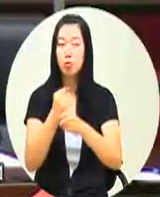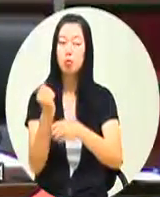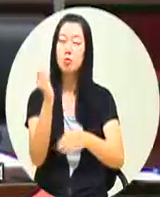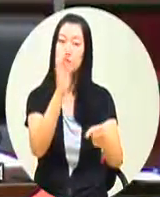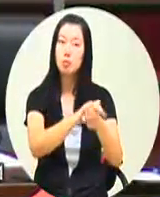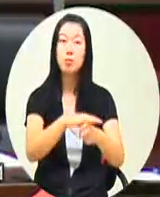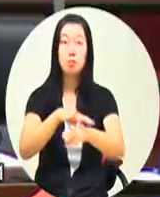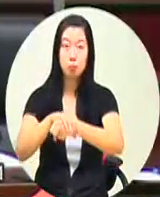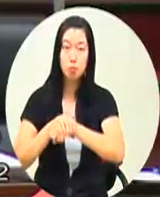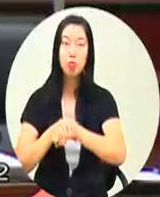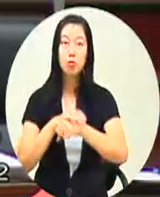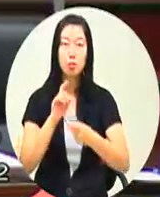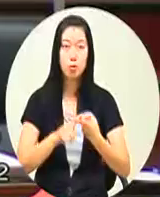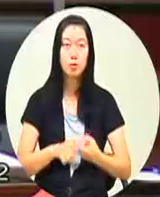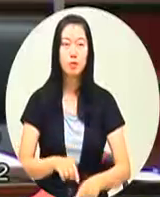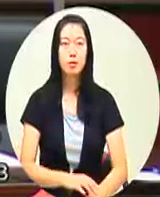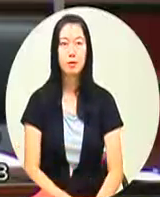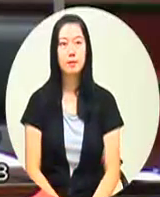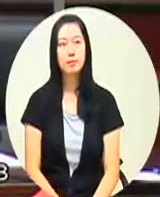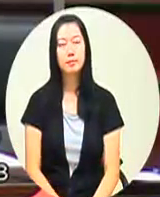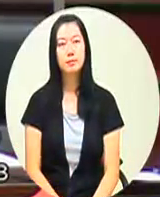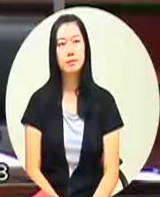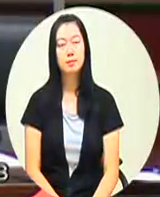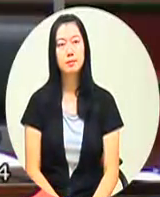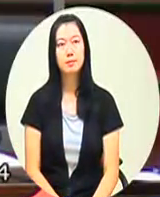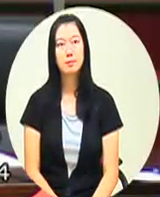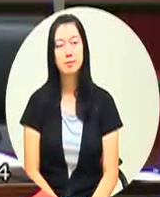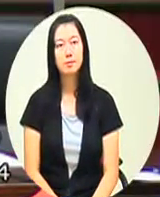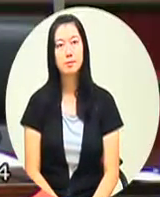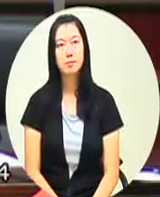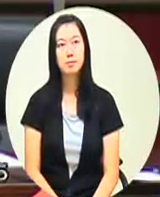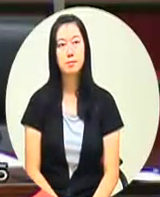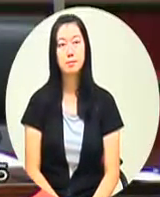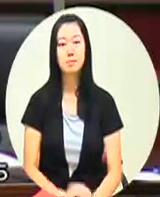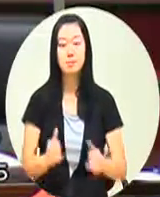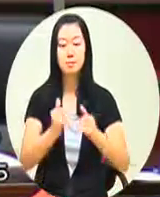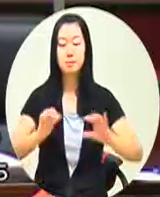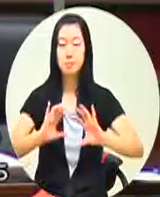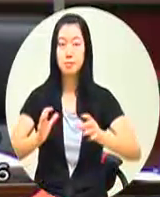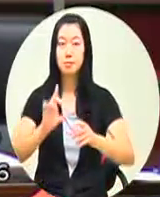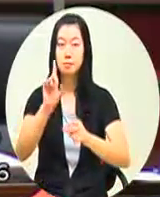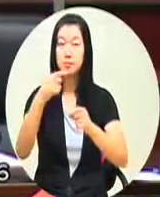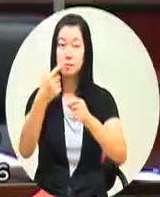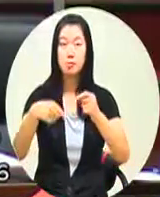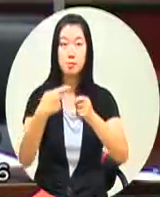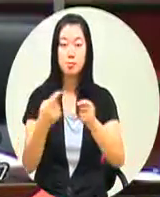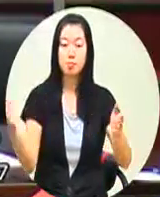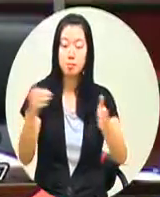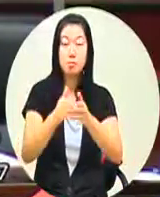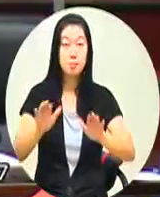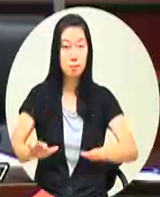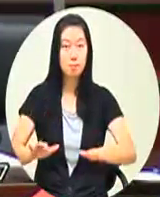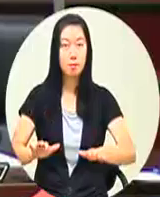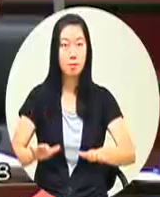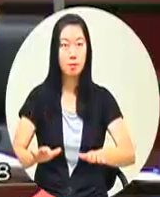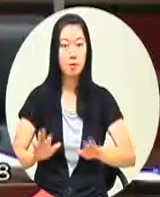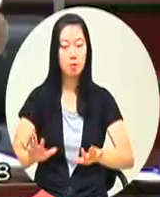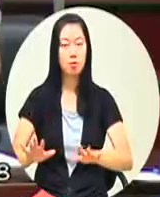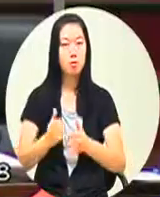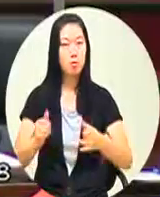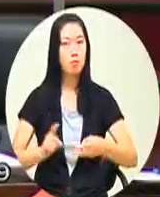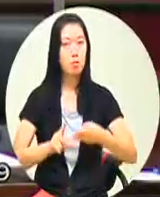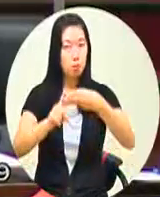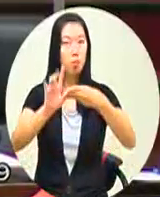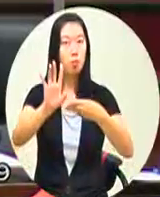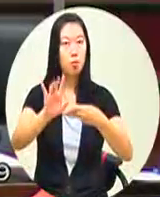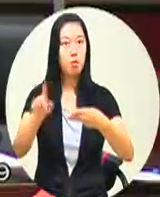施。蔡局长，我再来请教你哈，从民国61年到现在。好，我们都已经民主了，这中间